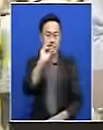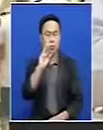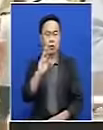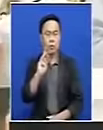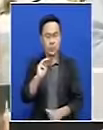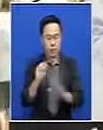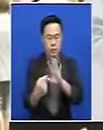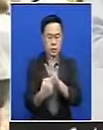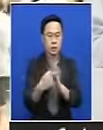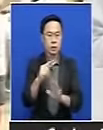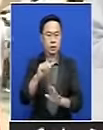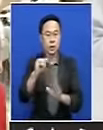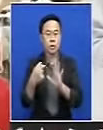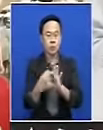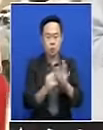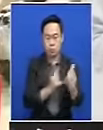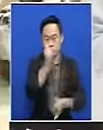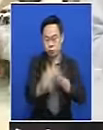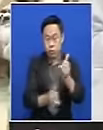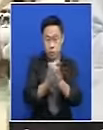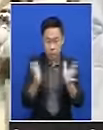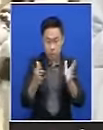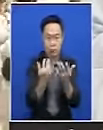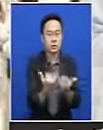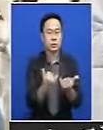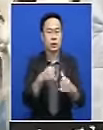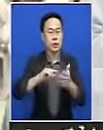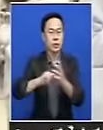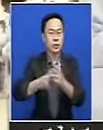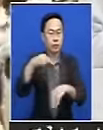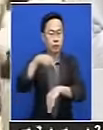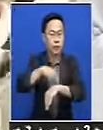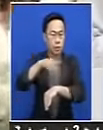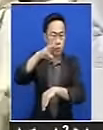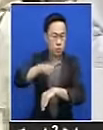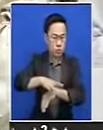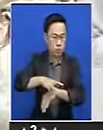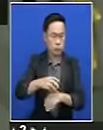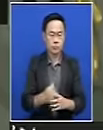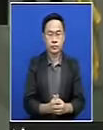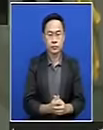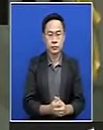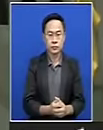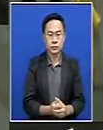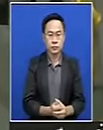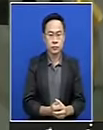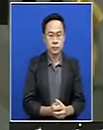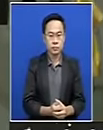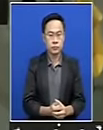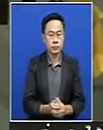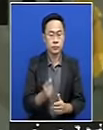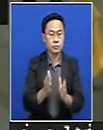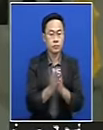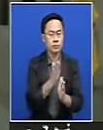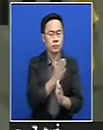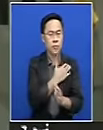ลสำคัญในแวดวงต่างๆมาร่วมพิธีเป็นจำนวนมากซึ่งพิธีวันนี้จะเริ่มขึ้นในเวลา 18:00 นครับพระพรหมมัง